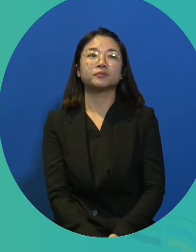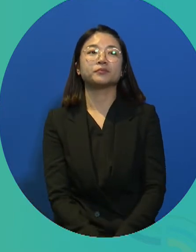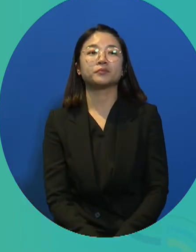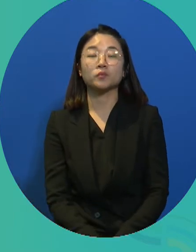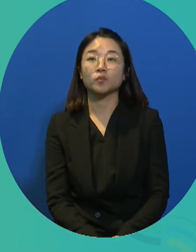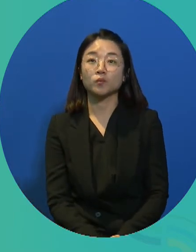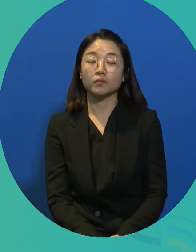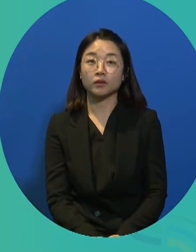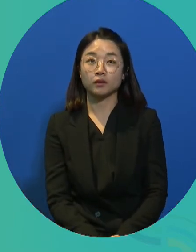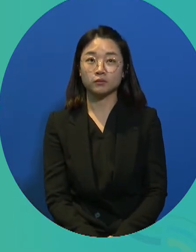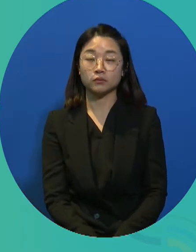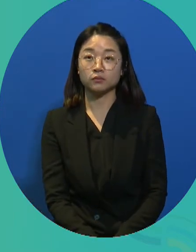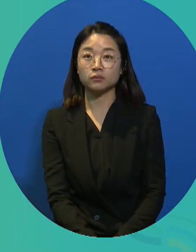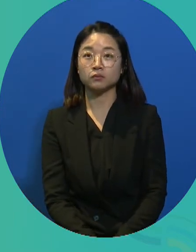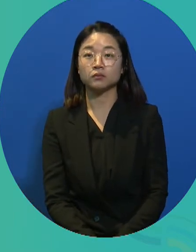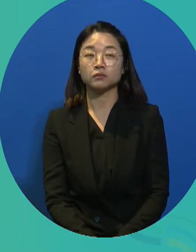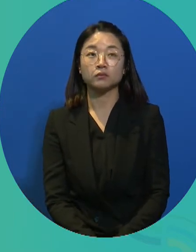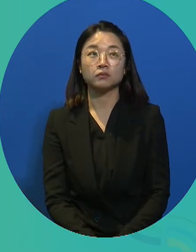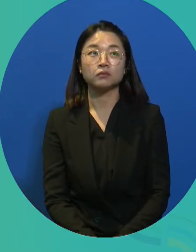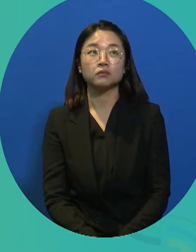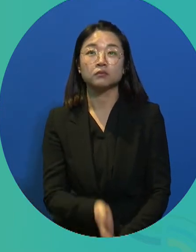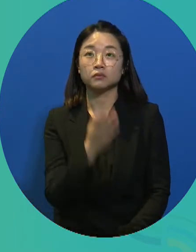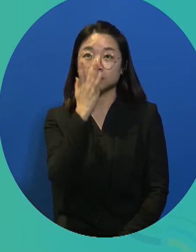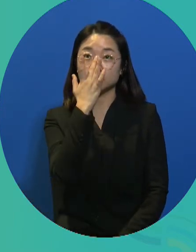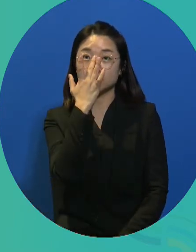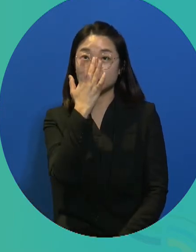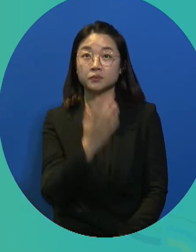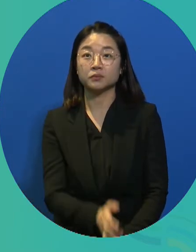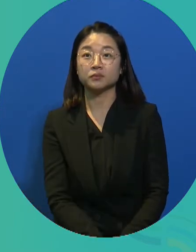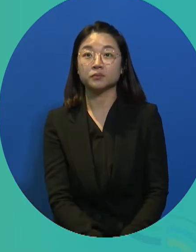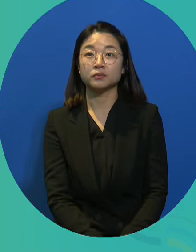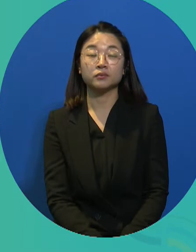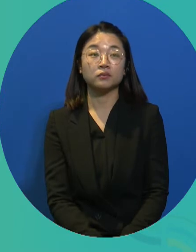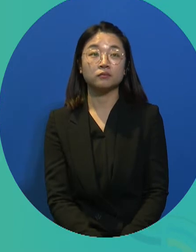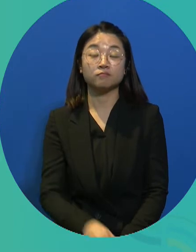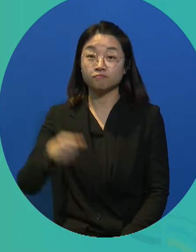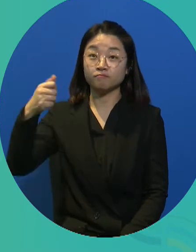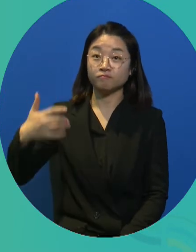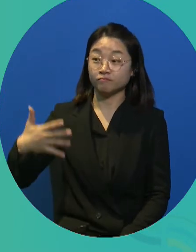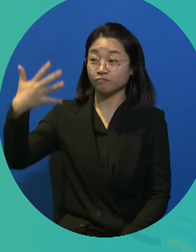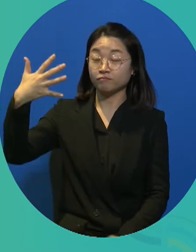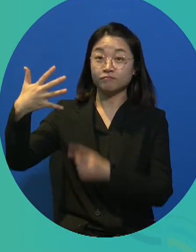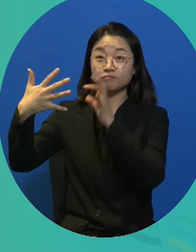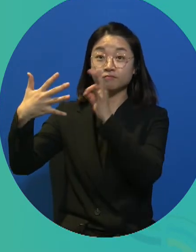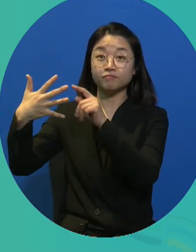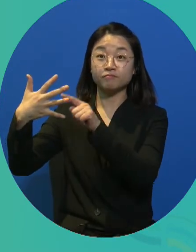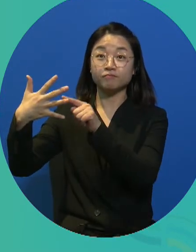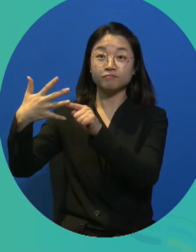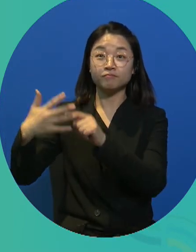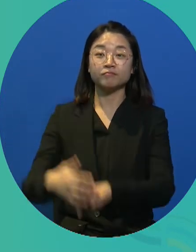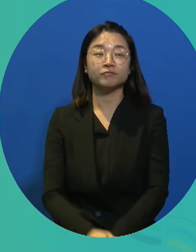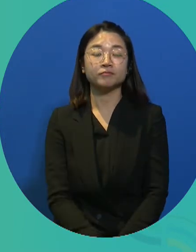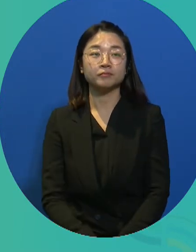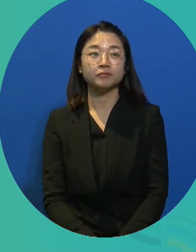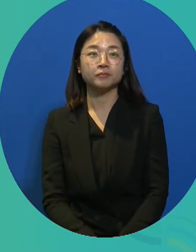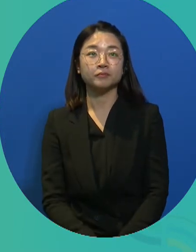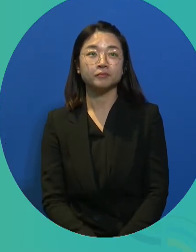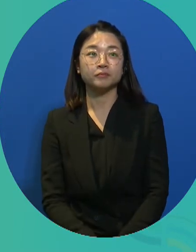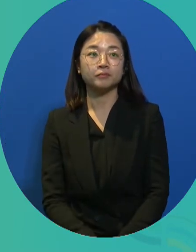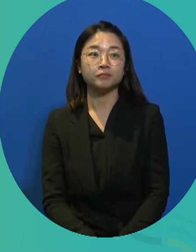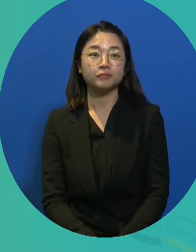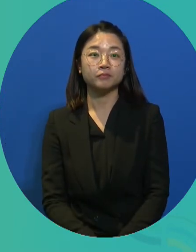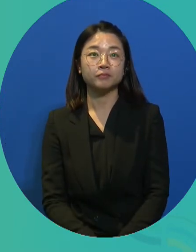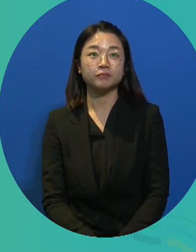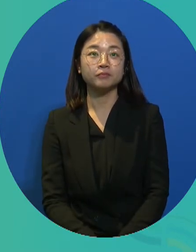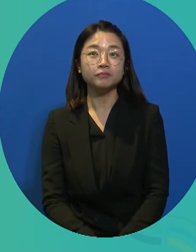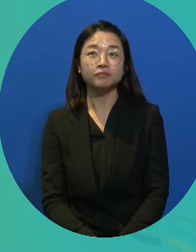네, 목차는 보시는 거 지금 화면에 나오고 있는데요. 먼저 UN